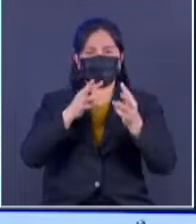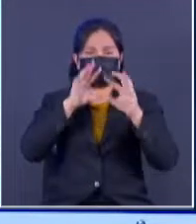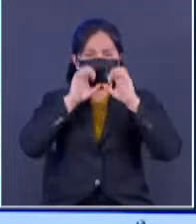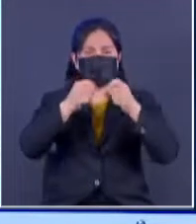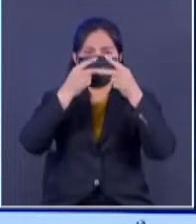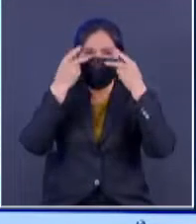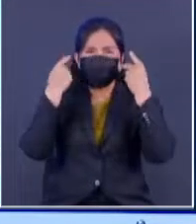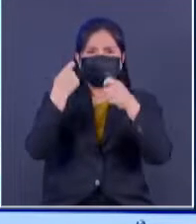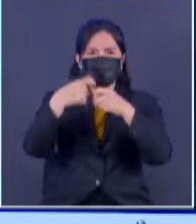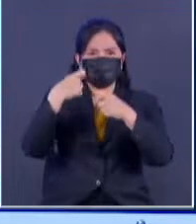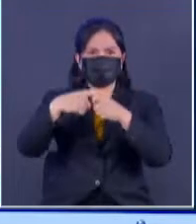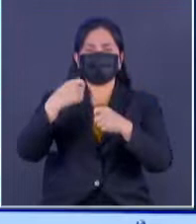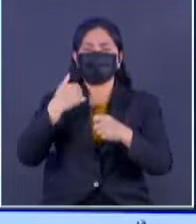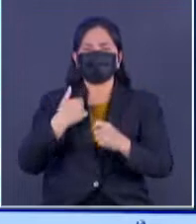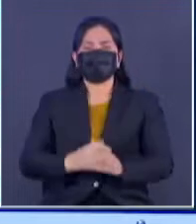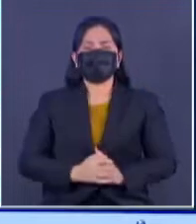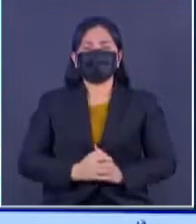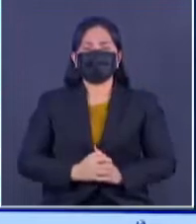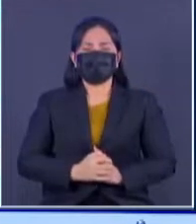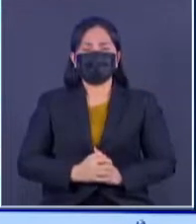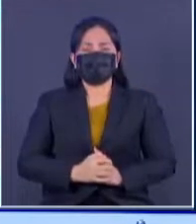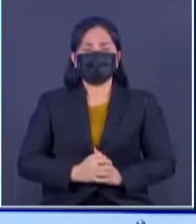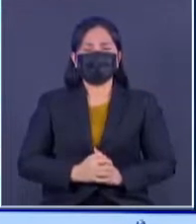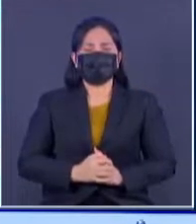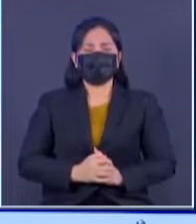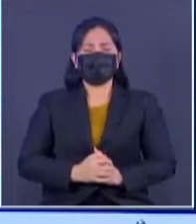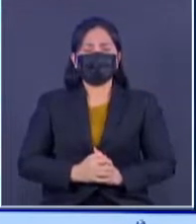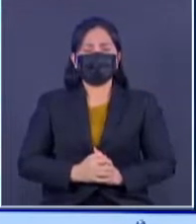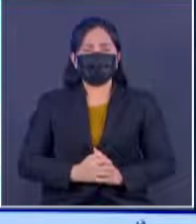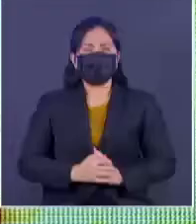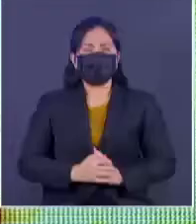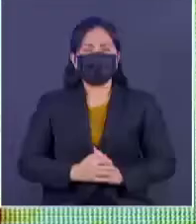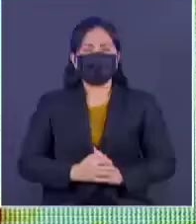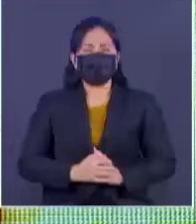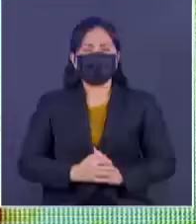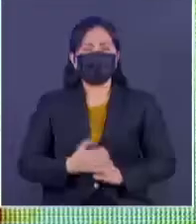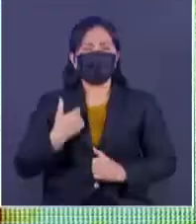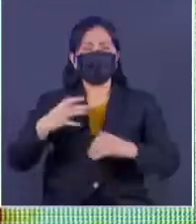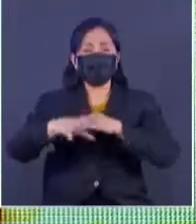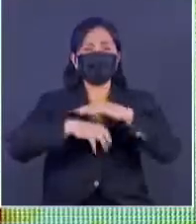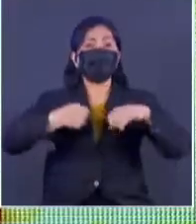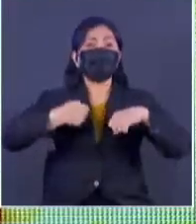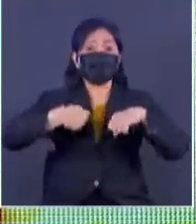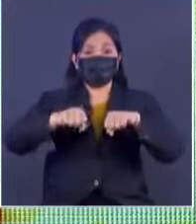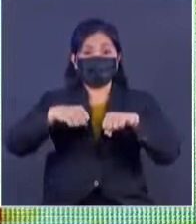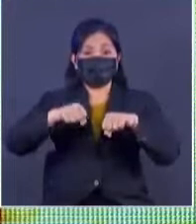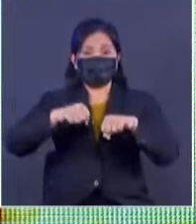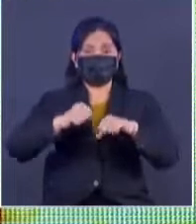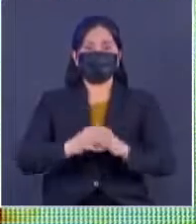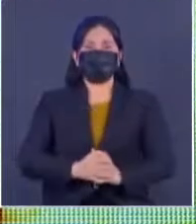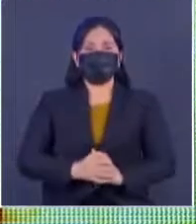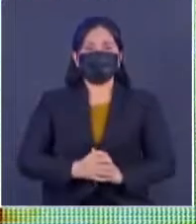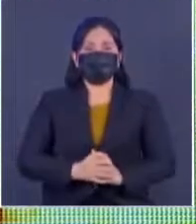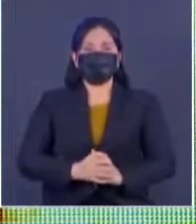าอย่างเหตุการณ์ที่จะเล่าให้ฟังวันนี้เนี่ยไปขโมยรถจักรยานยนต์แล้วก็ตามแผนของเขาเนี่ยขั้นตอนกระบวนการ